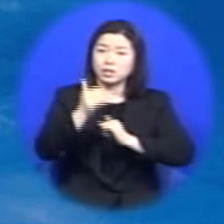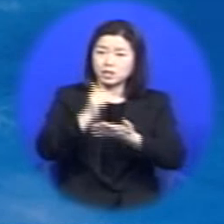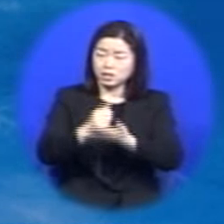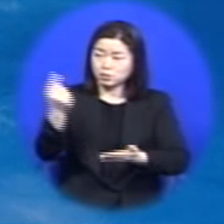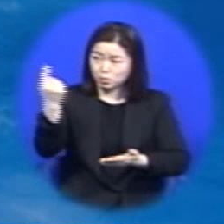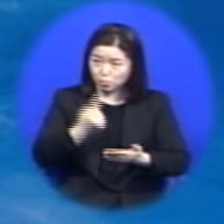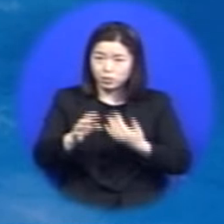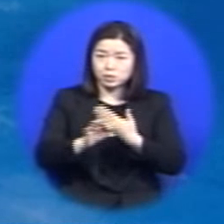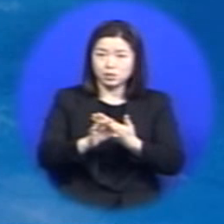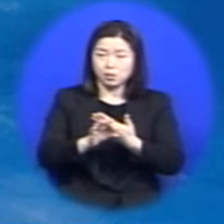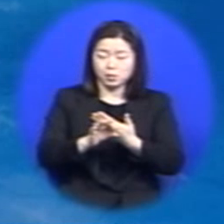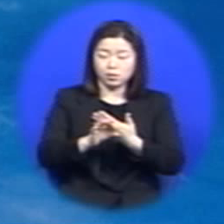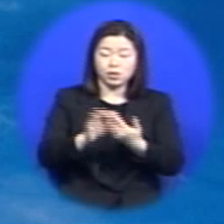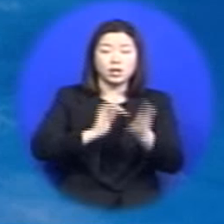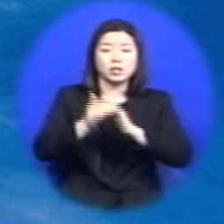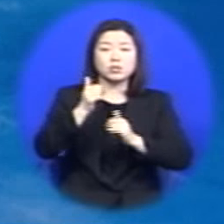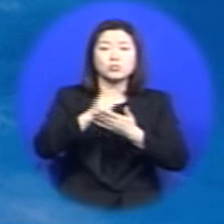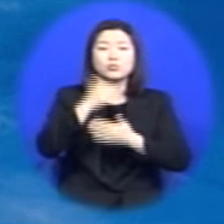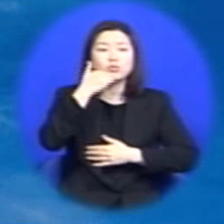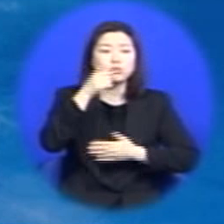어느 교단 편일까요?